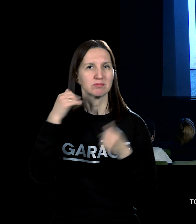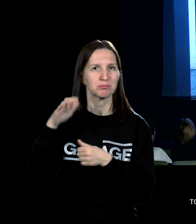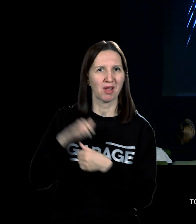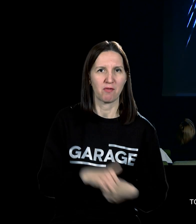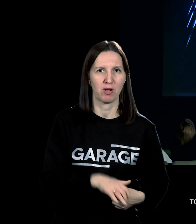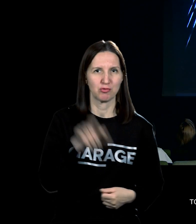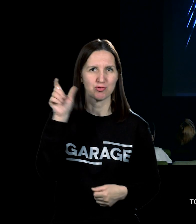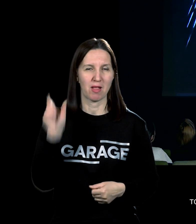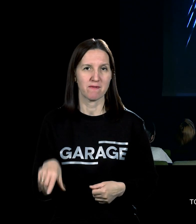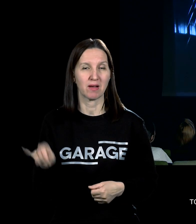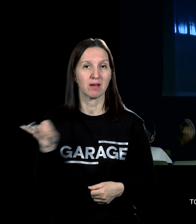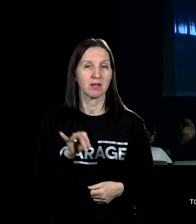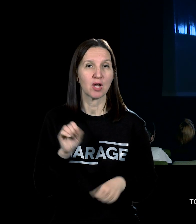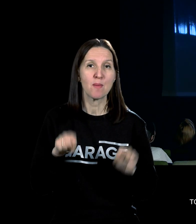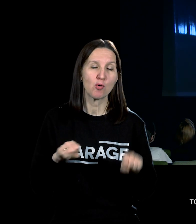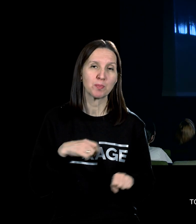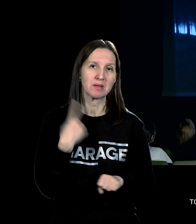И, может быть, один из